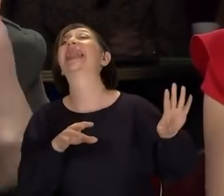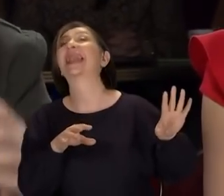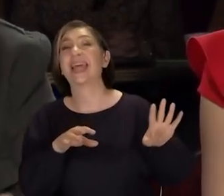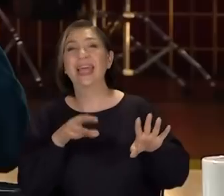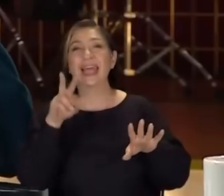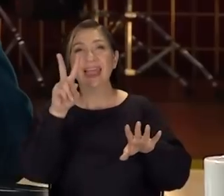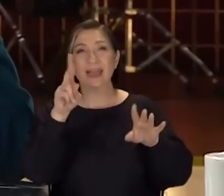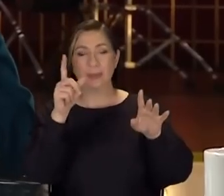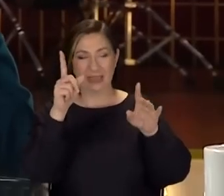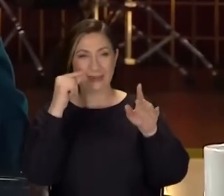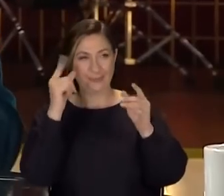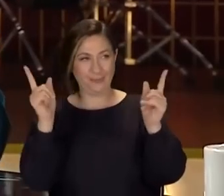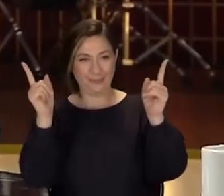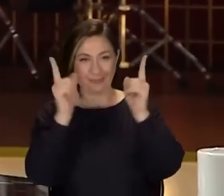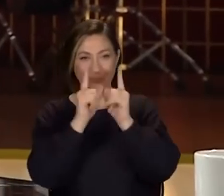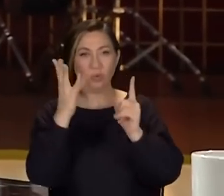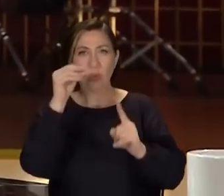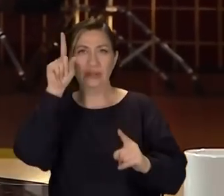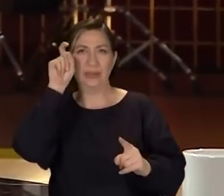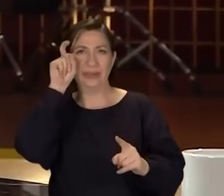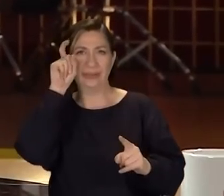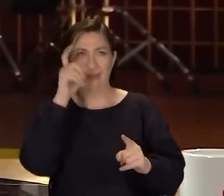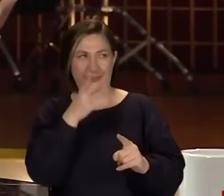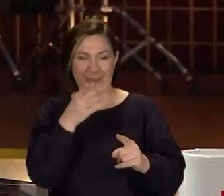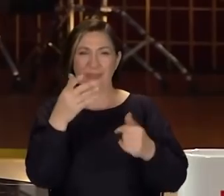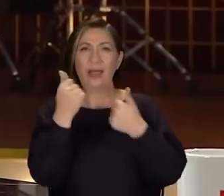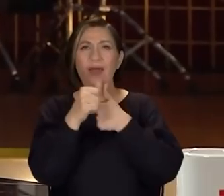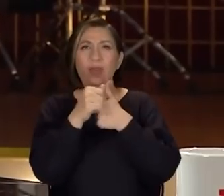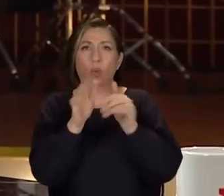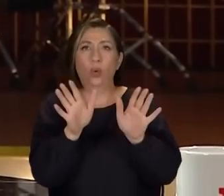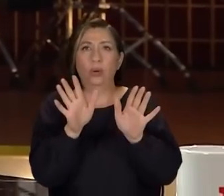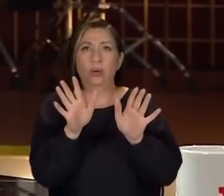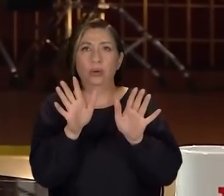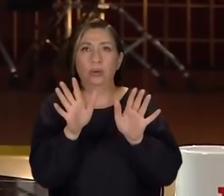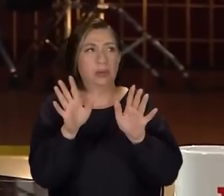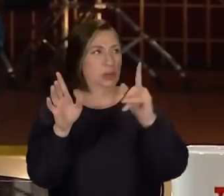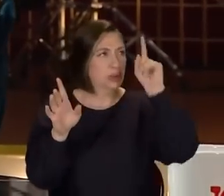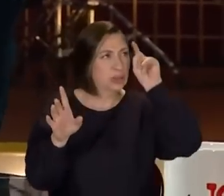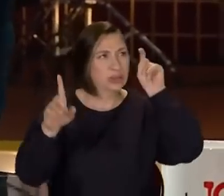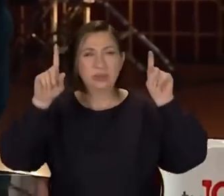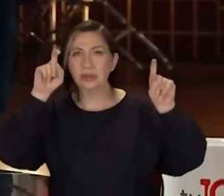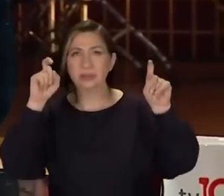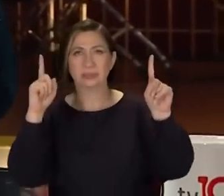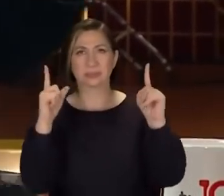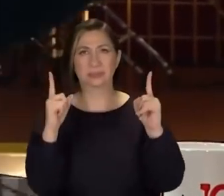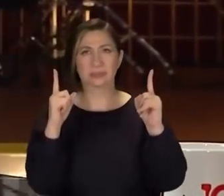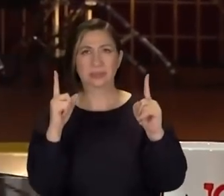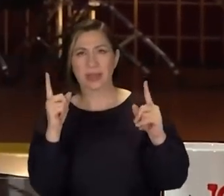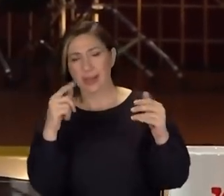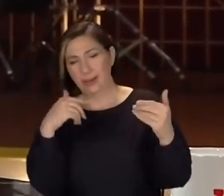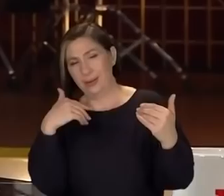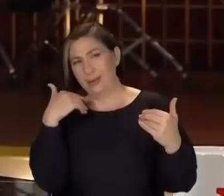yani iki insanın bir araya Gelişi güzel çok zeki Bunlar evlilik olur zaten çok zekiyiz mesaj